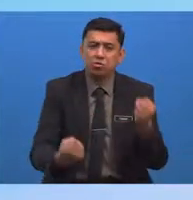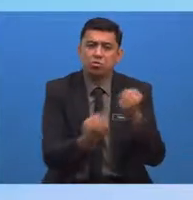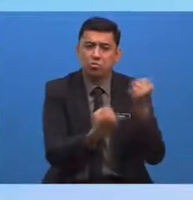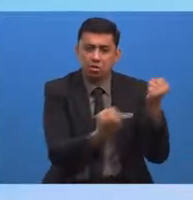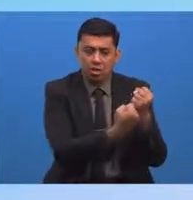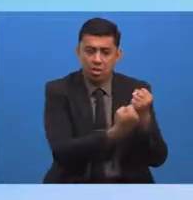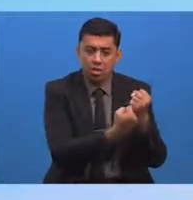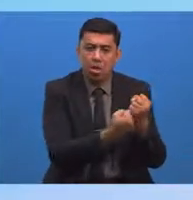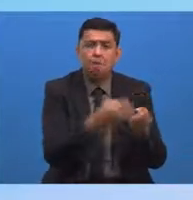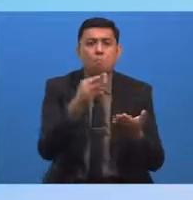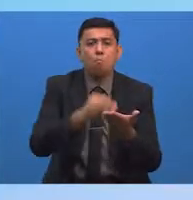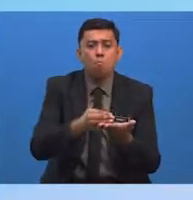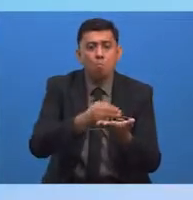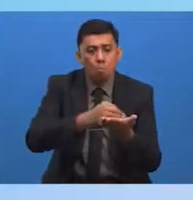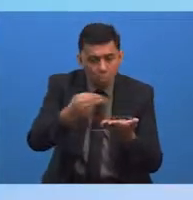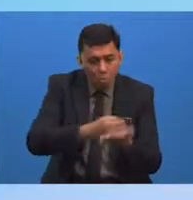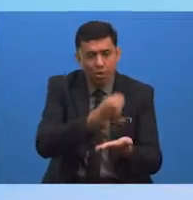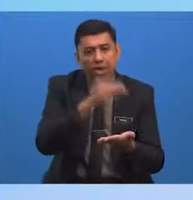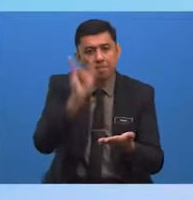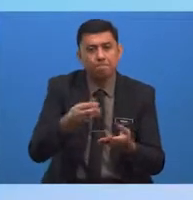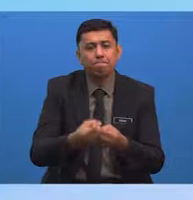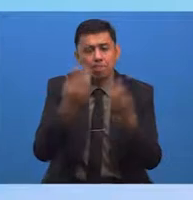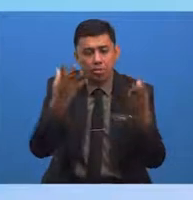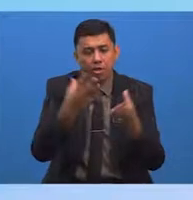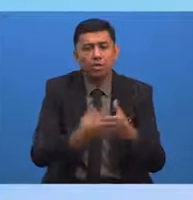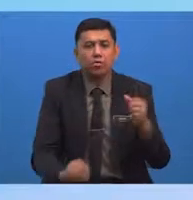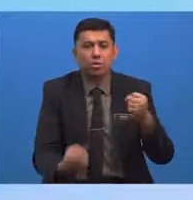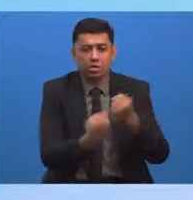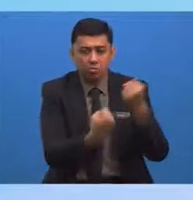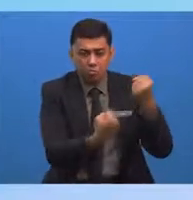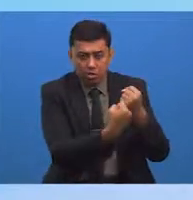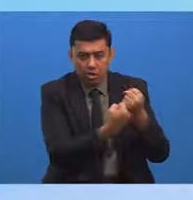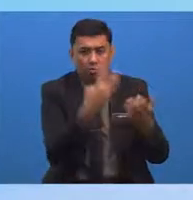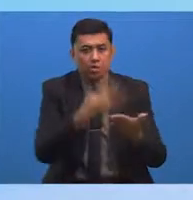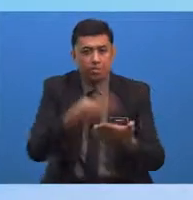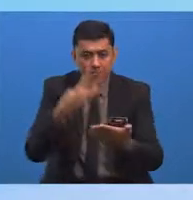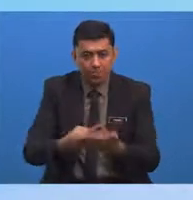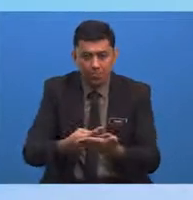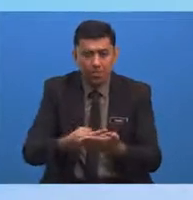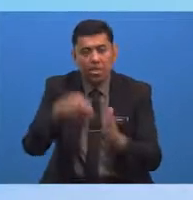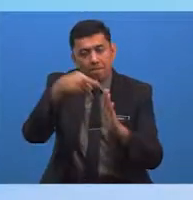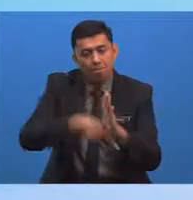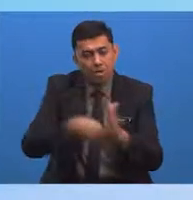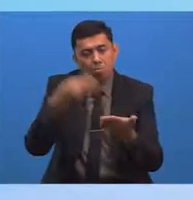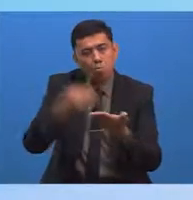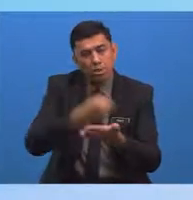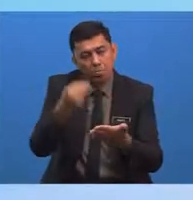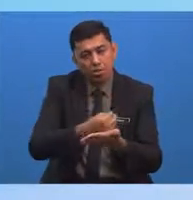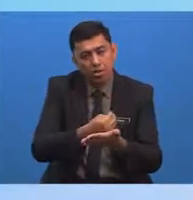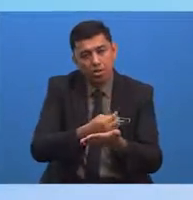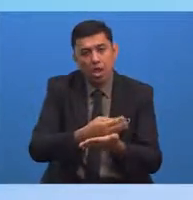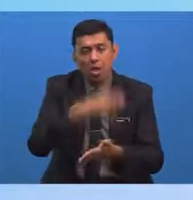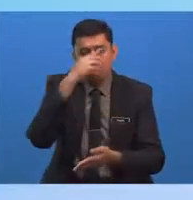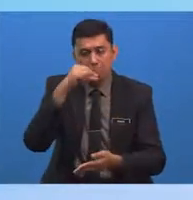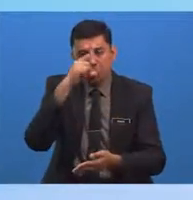disokong dengan bantuan modal yang banyak. James Brooke memperoleh sokongan keuangan daripada pemodal-pemodal Eropah